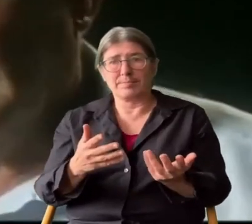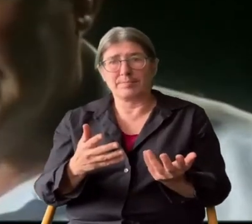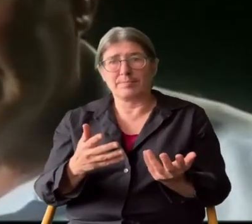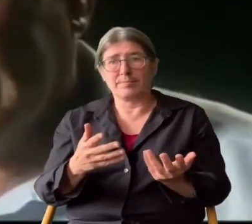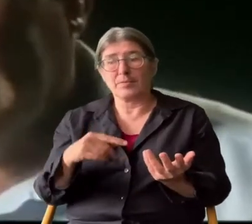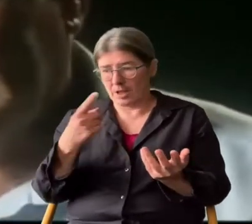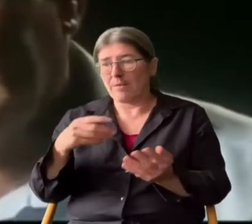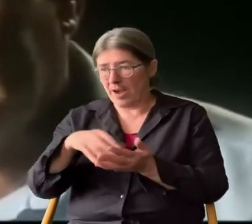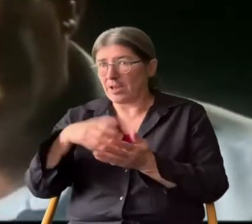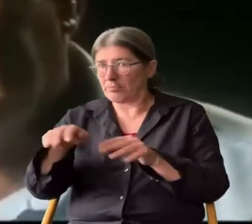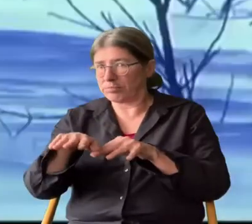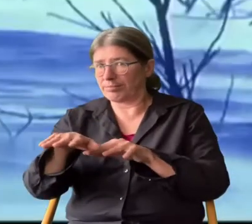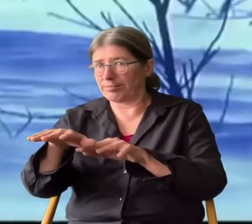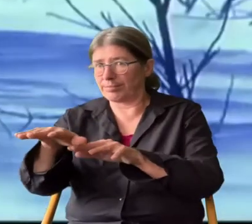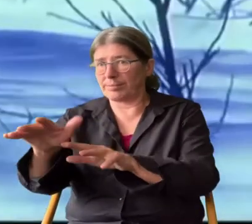Dann ging die Bett schon weiter.